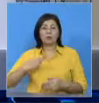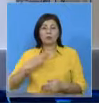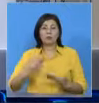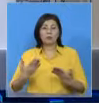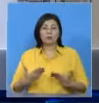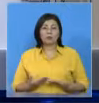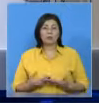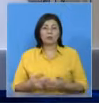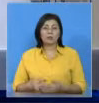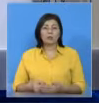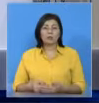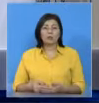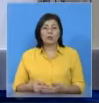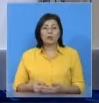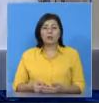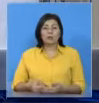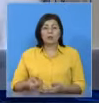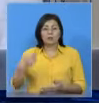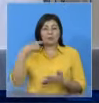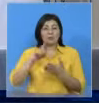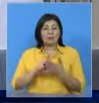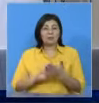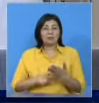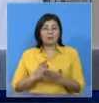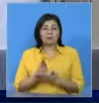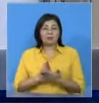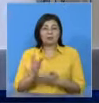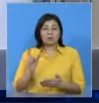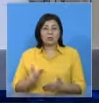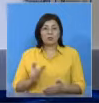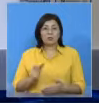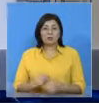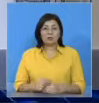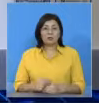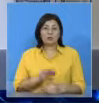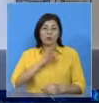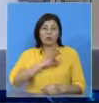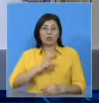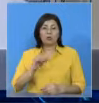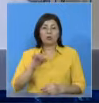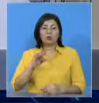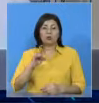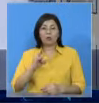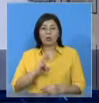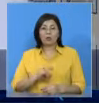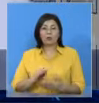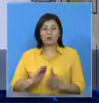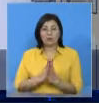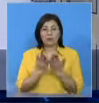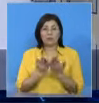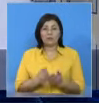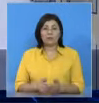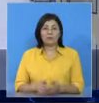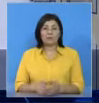сүрген діни қайраткерлердің жеке қолданған Құран кітаптары, қолжазбалары, мұсылманның